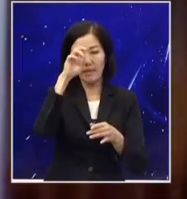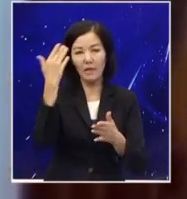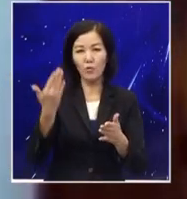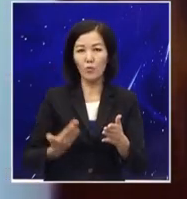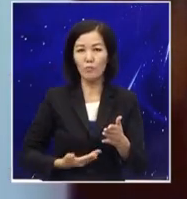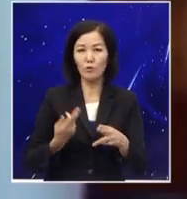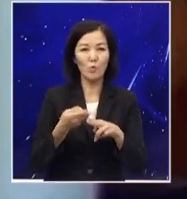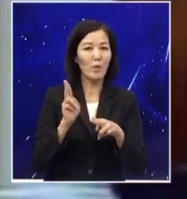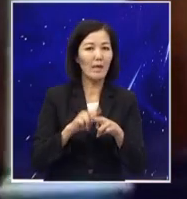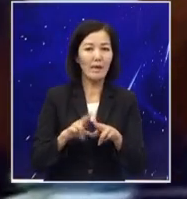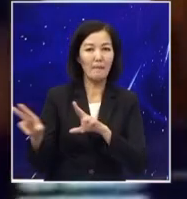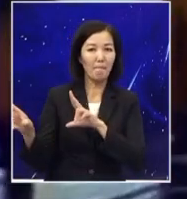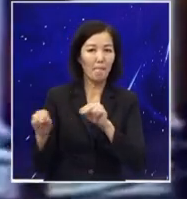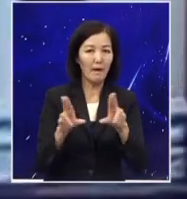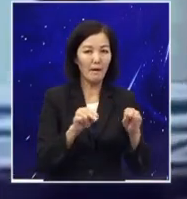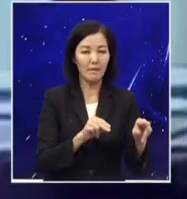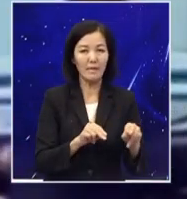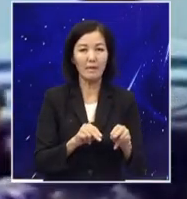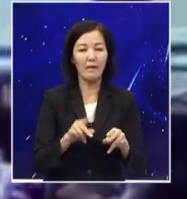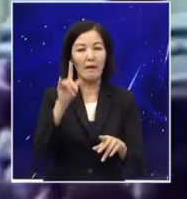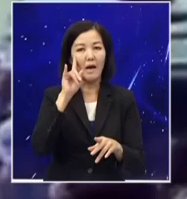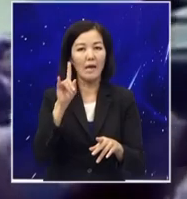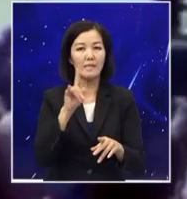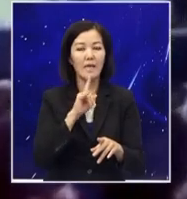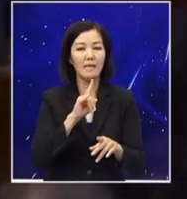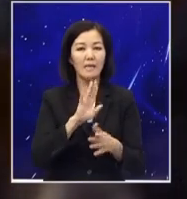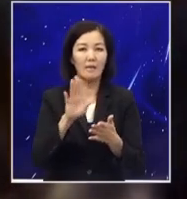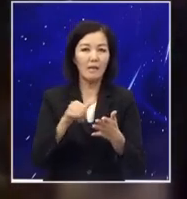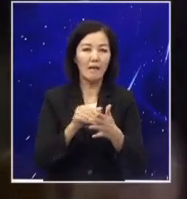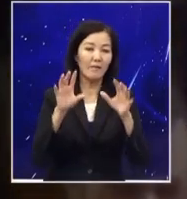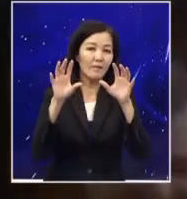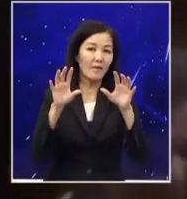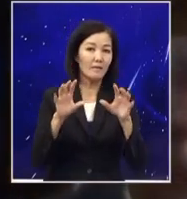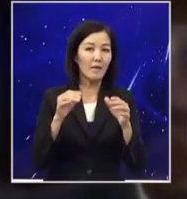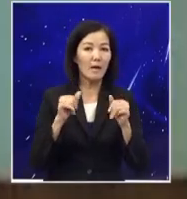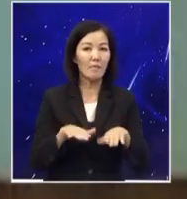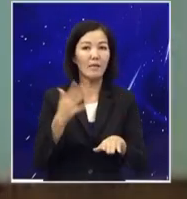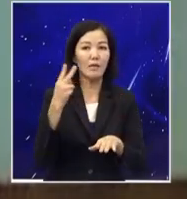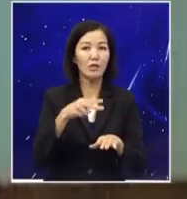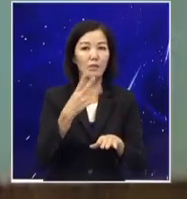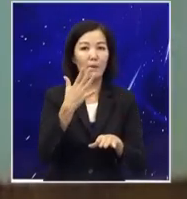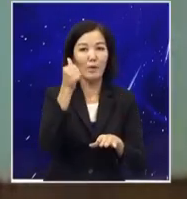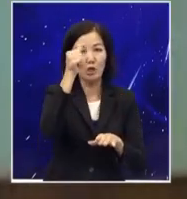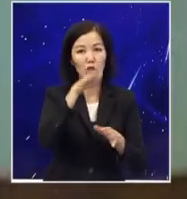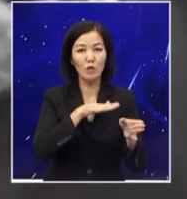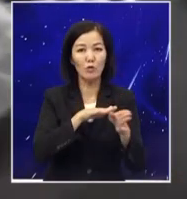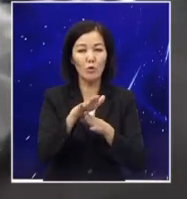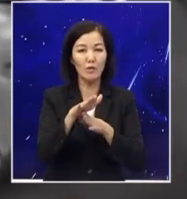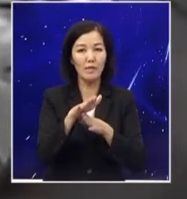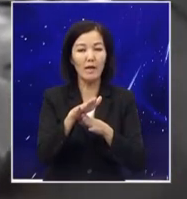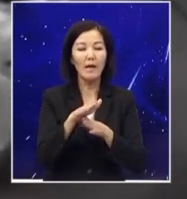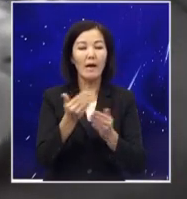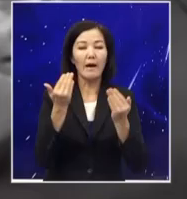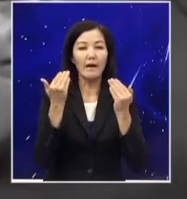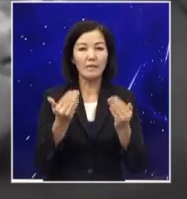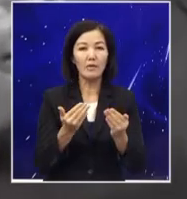бақыт жоқ шығар сірі. Қазақтың осы бақытқа жетіп, төл заңын қабылдағалы ширек ғасыр. Конституция қос 10 жылдықта елдігімізді